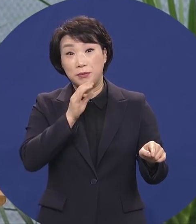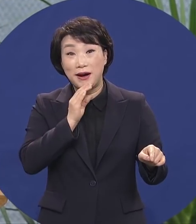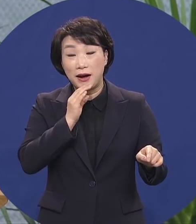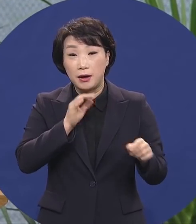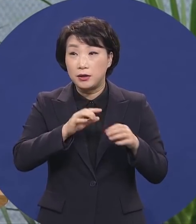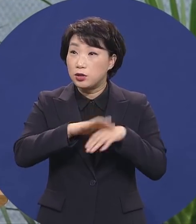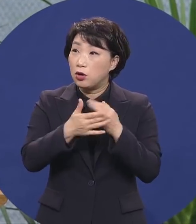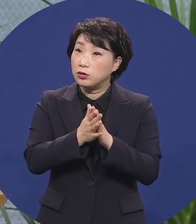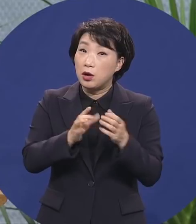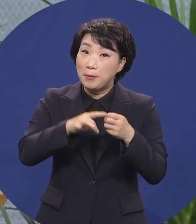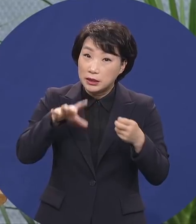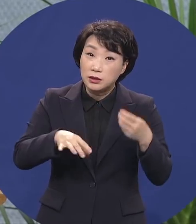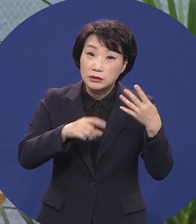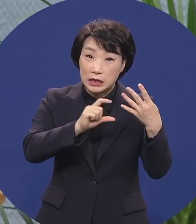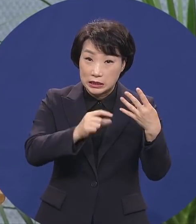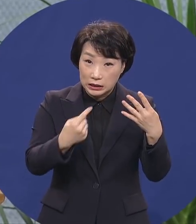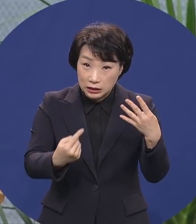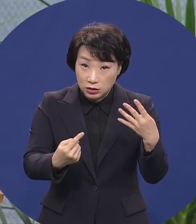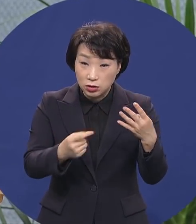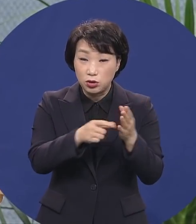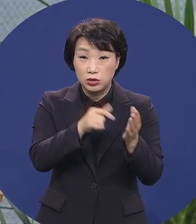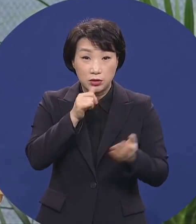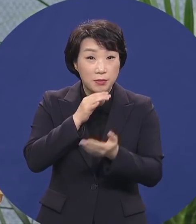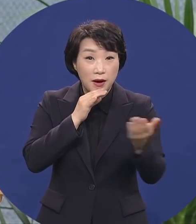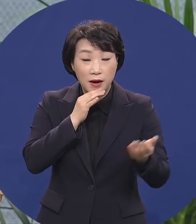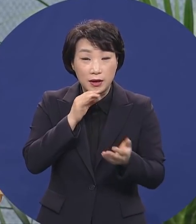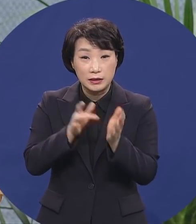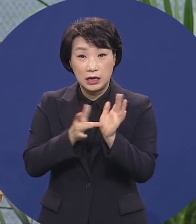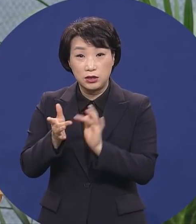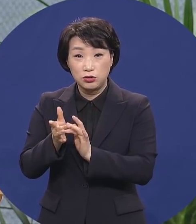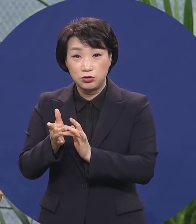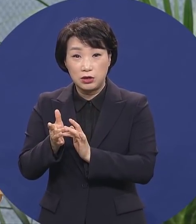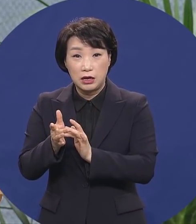마태복음 4장 1절에 예수께서